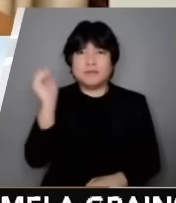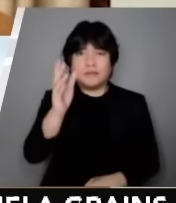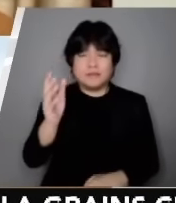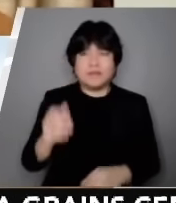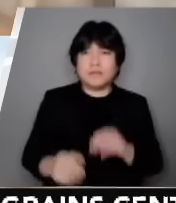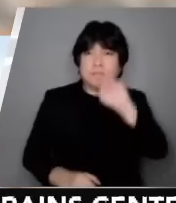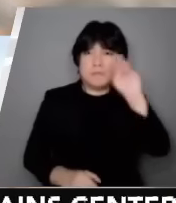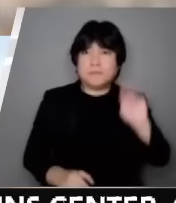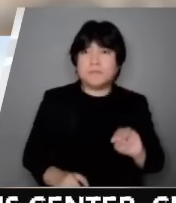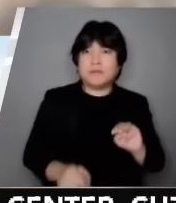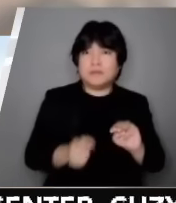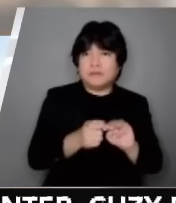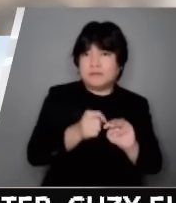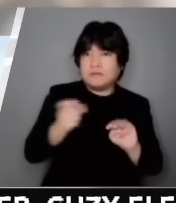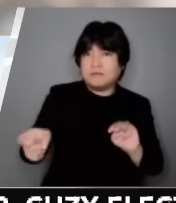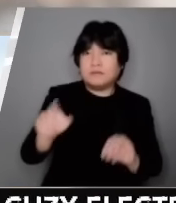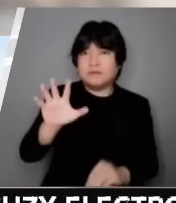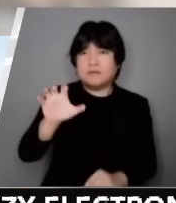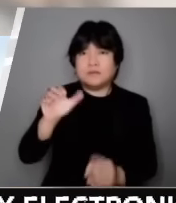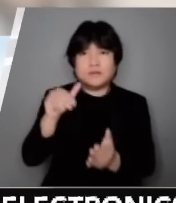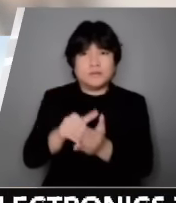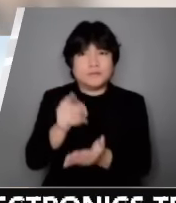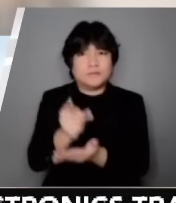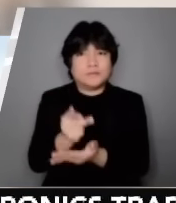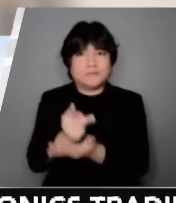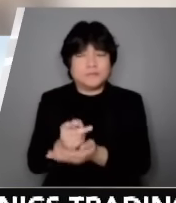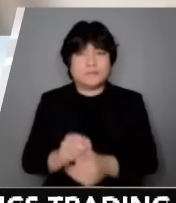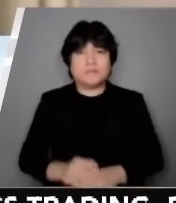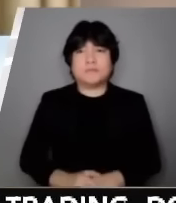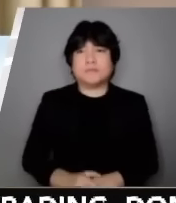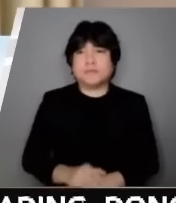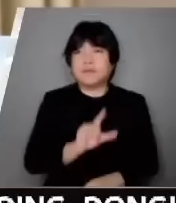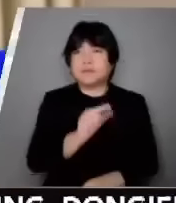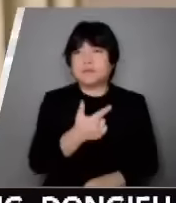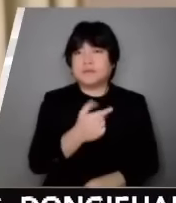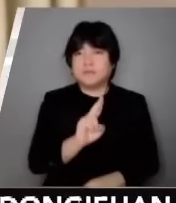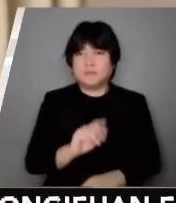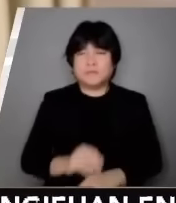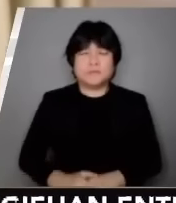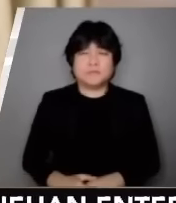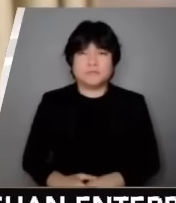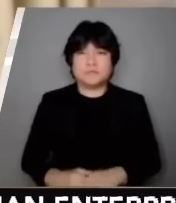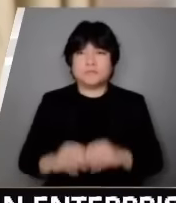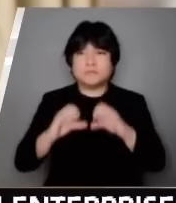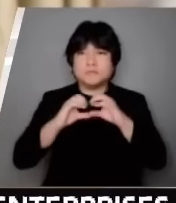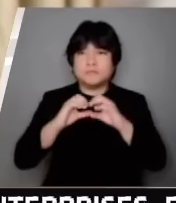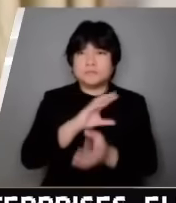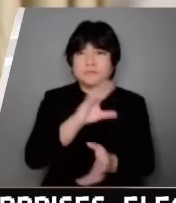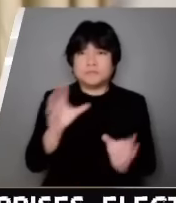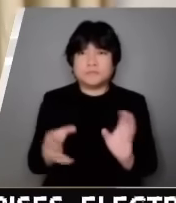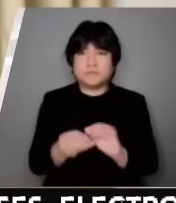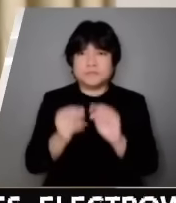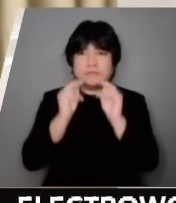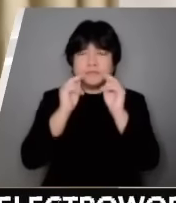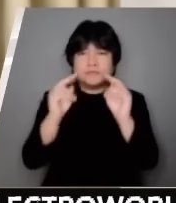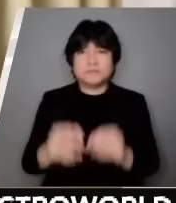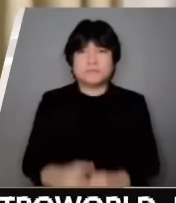500,000 pesos na insentibo mula sa Manila LGU. Jonathan Andal, nagbabalita para sa GMA Integrated